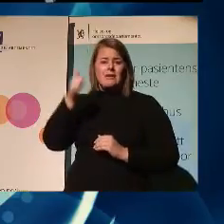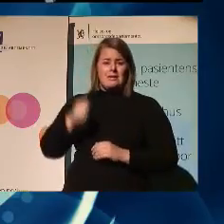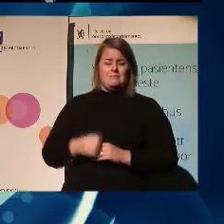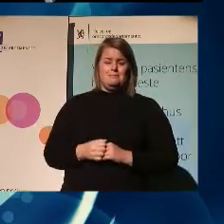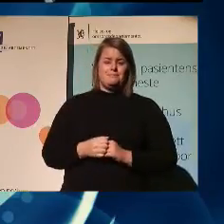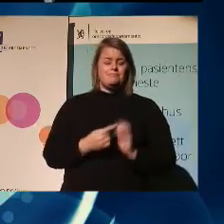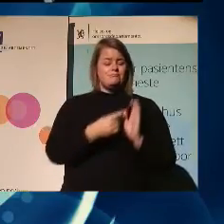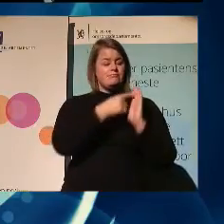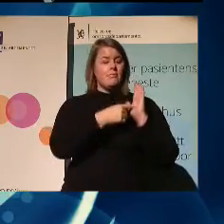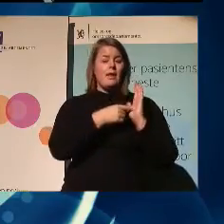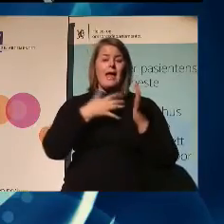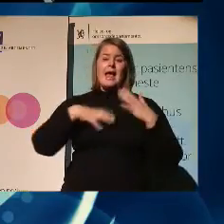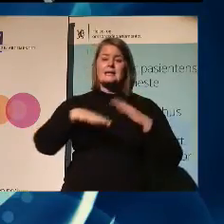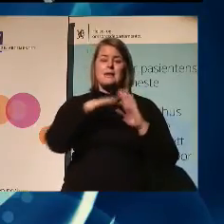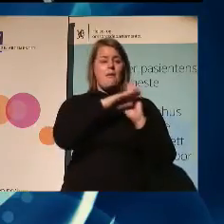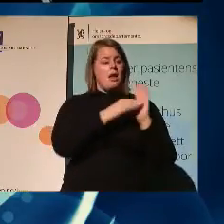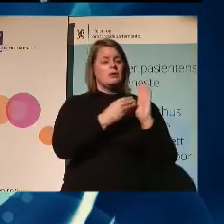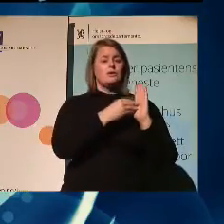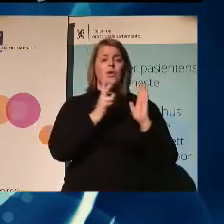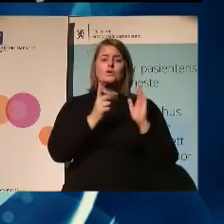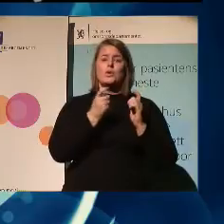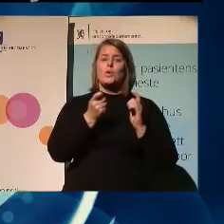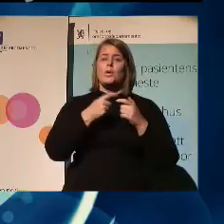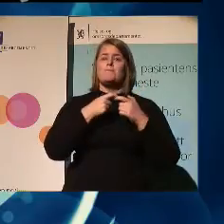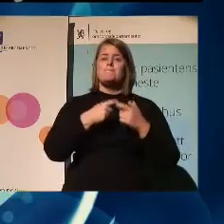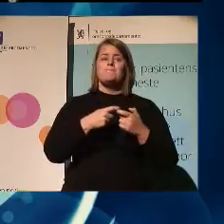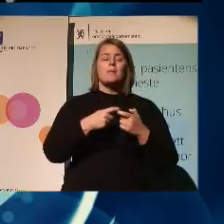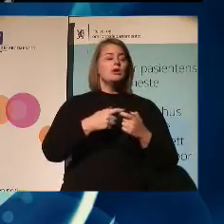også sagt noe om sykehus i team.